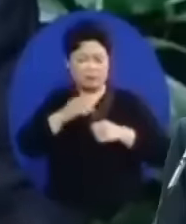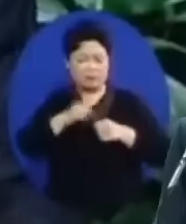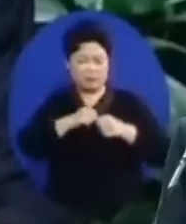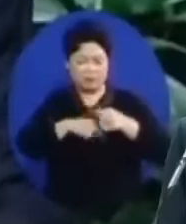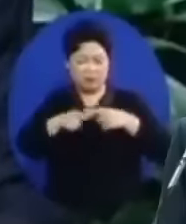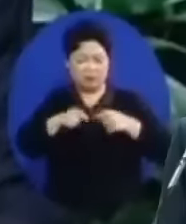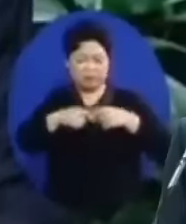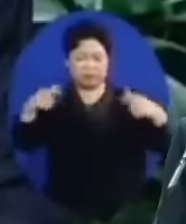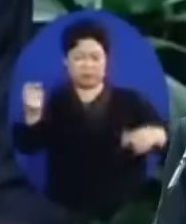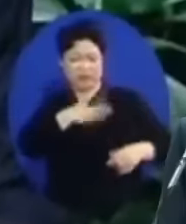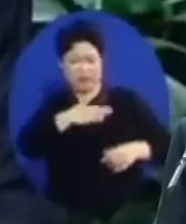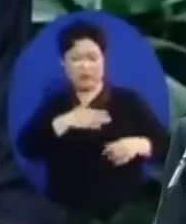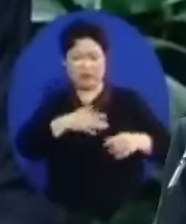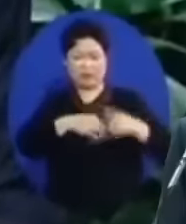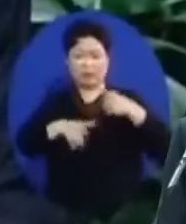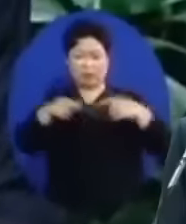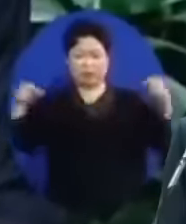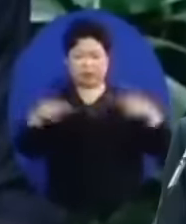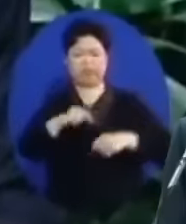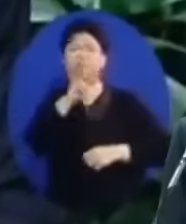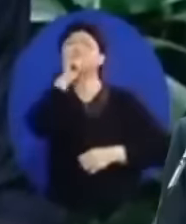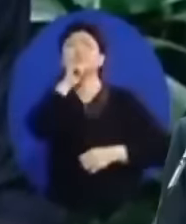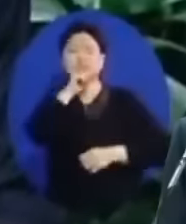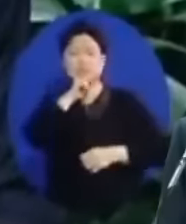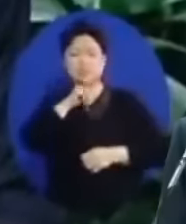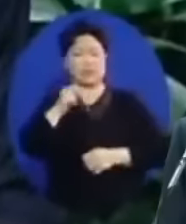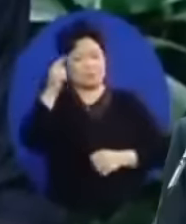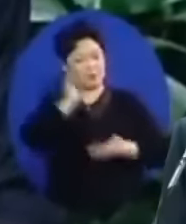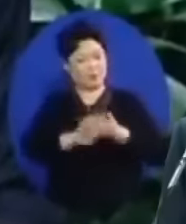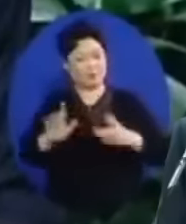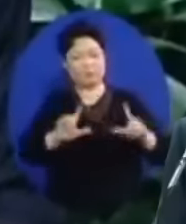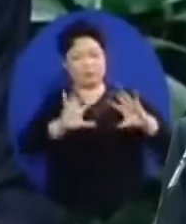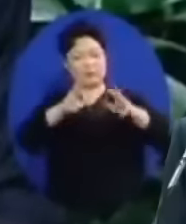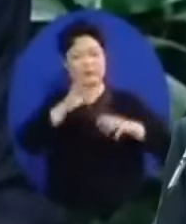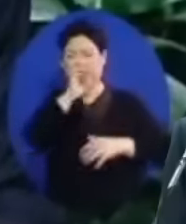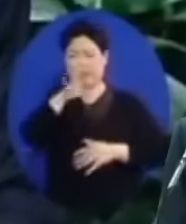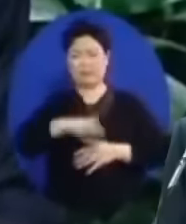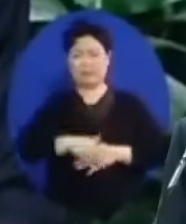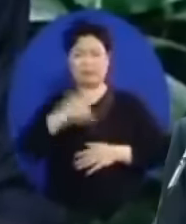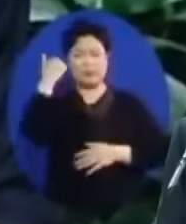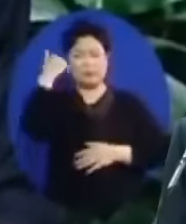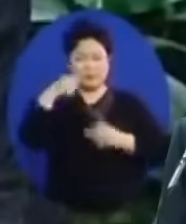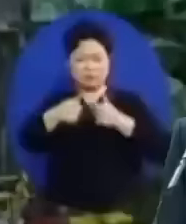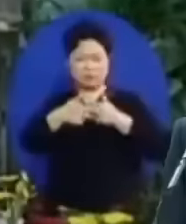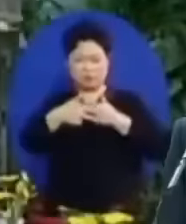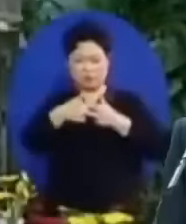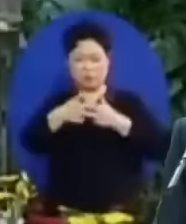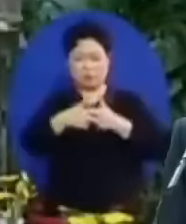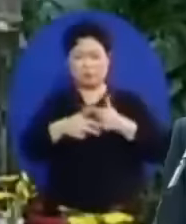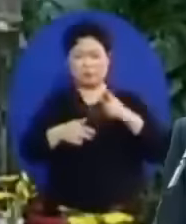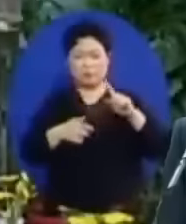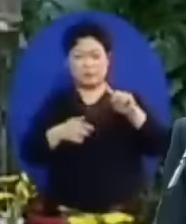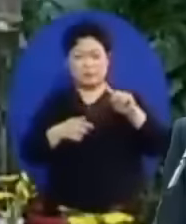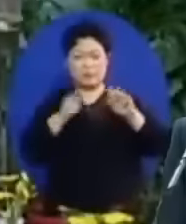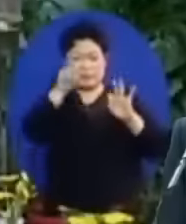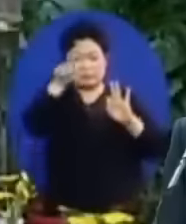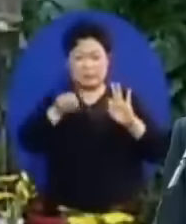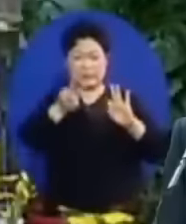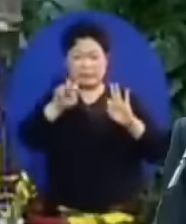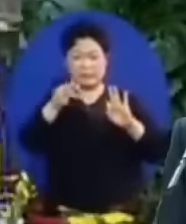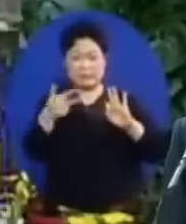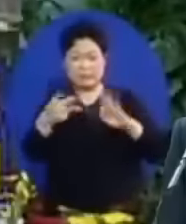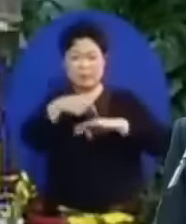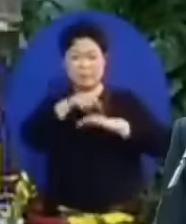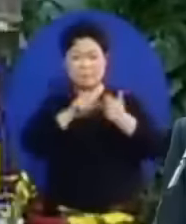가난해지면 어떻게 이 세상이 평화로운 세상이 될 수 있는 것입니까? 누가복음 10장 27절에 내